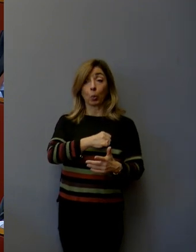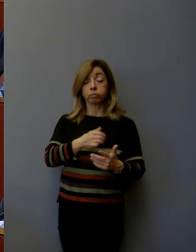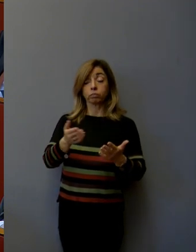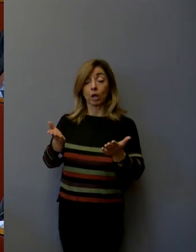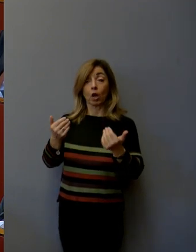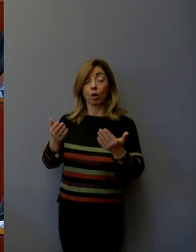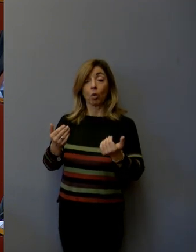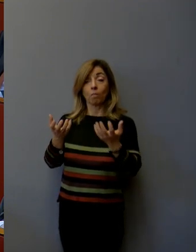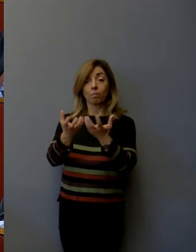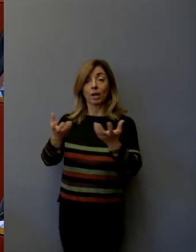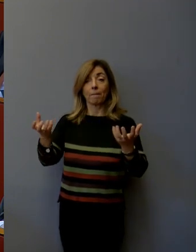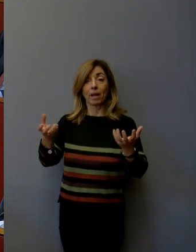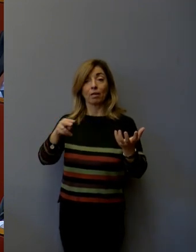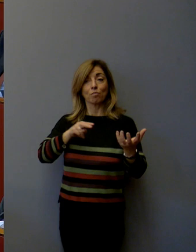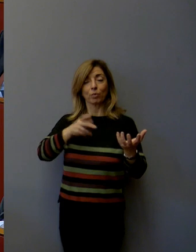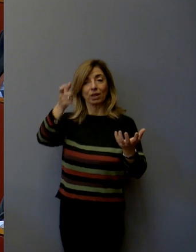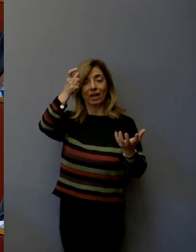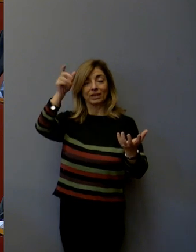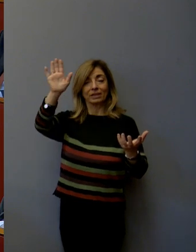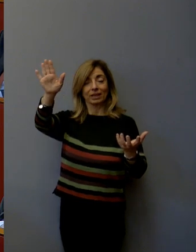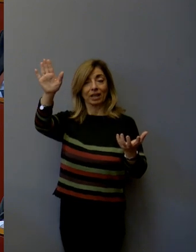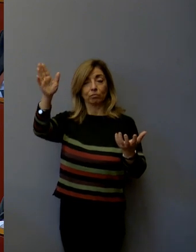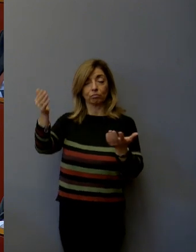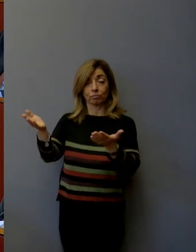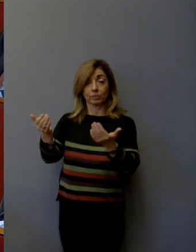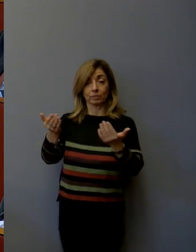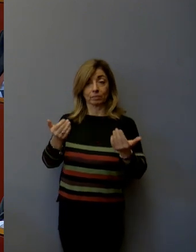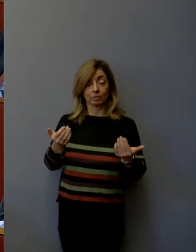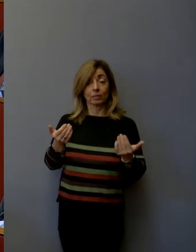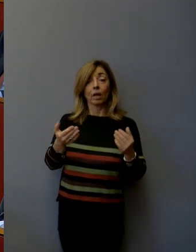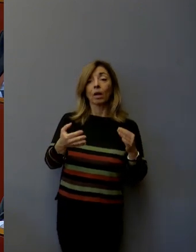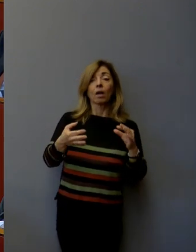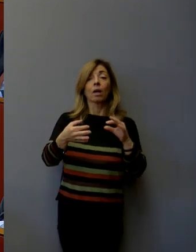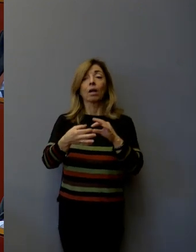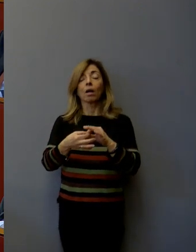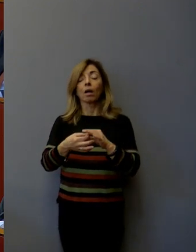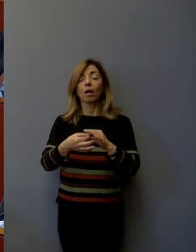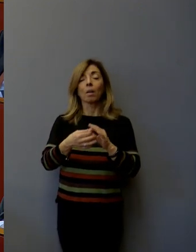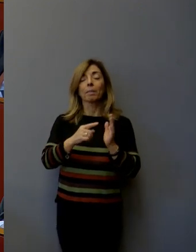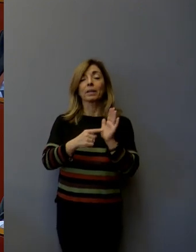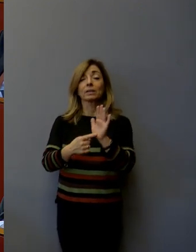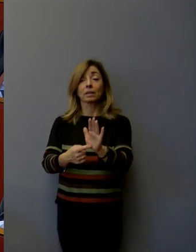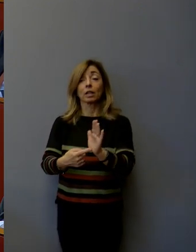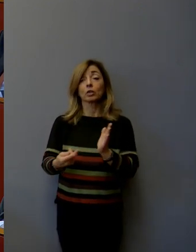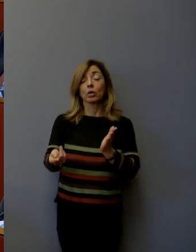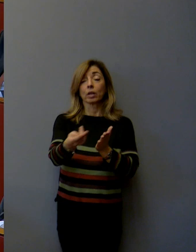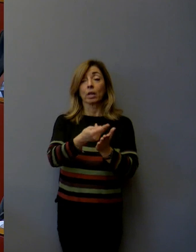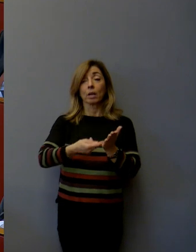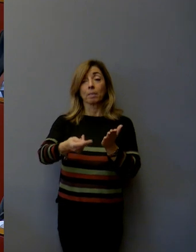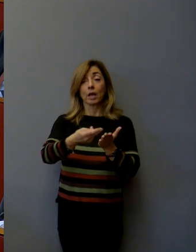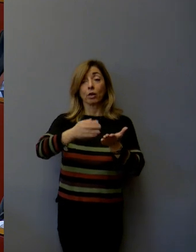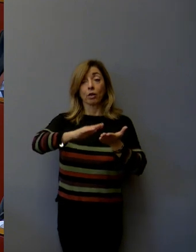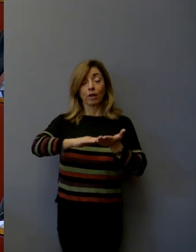demanio a seguito della presentazione di un piano di valorizzazione Questo significa che il comune